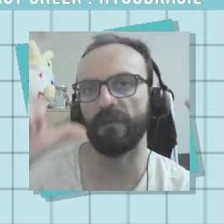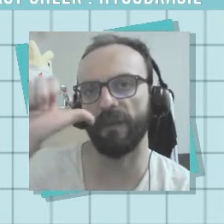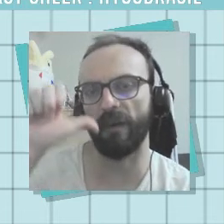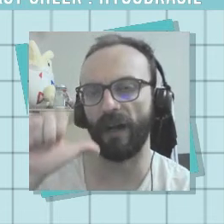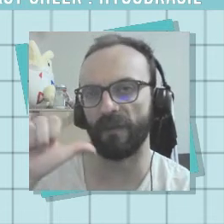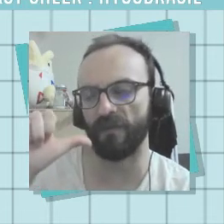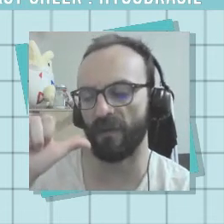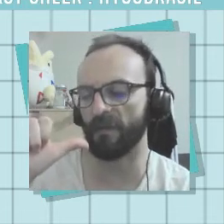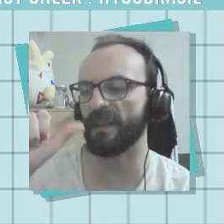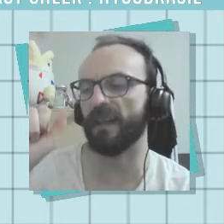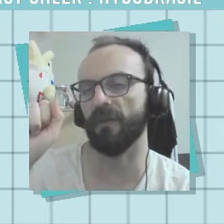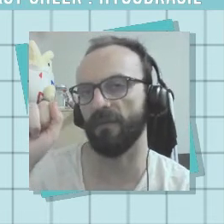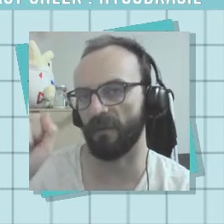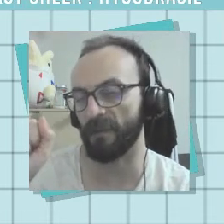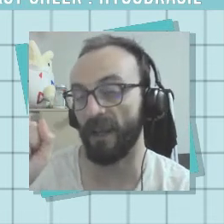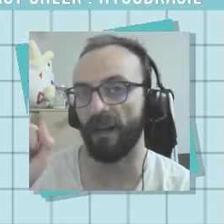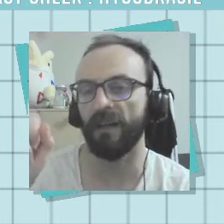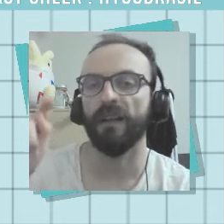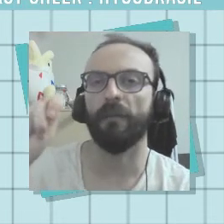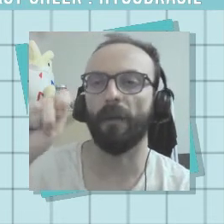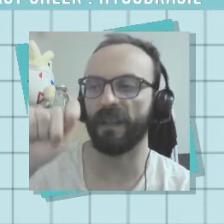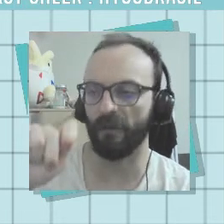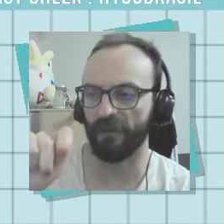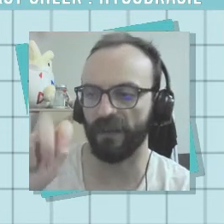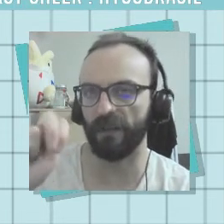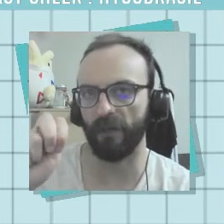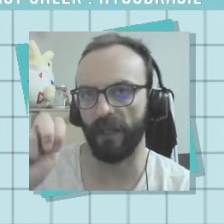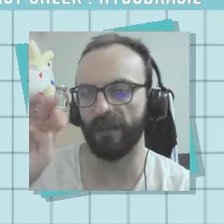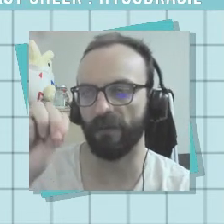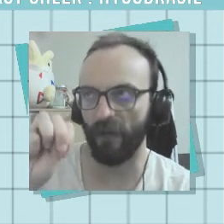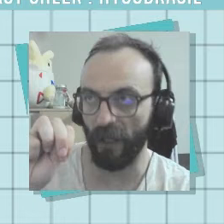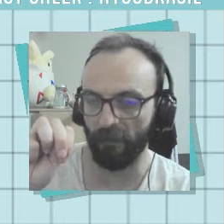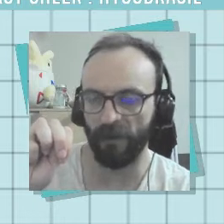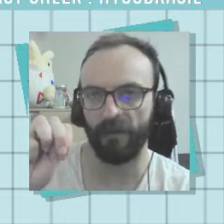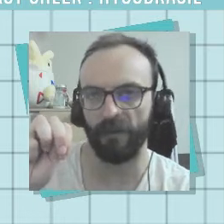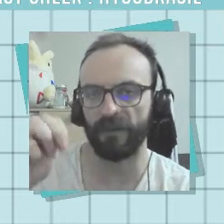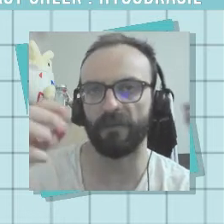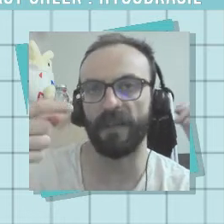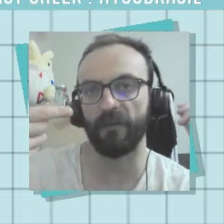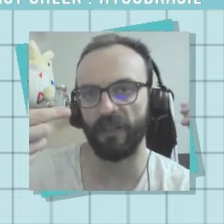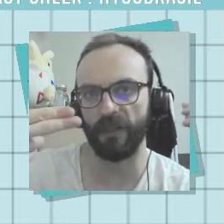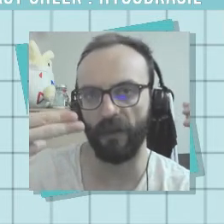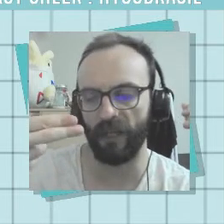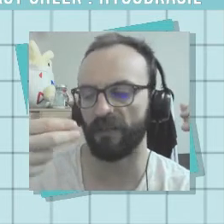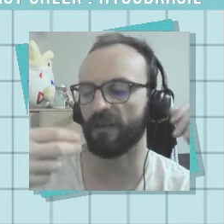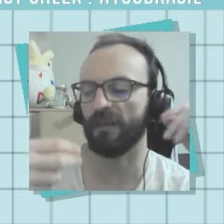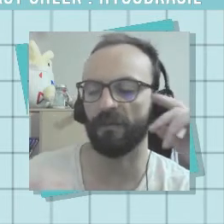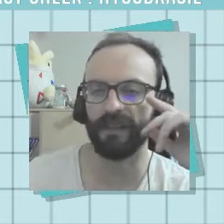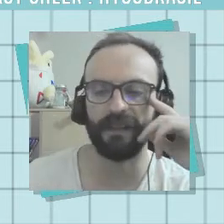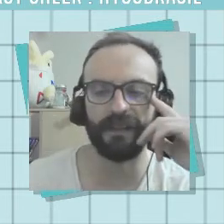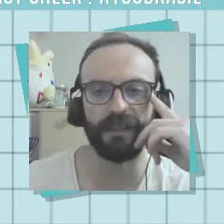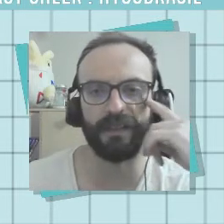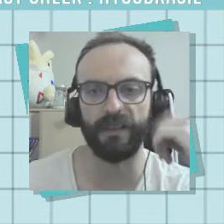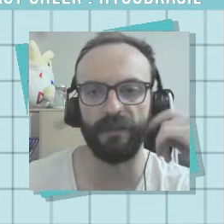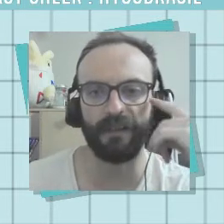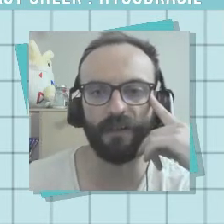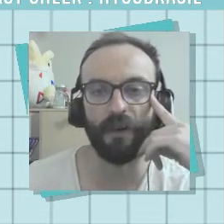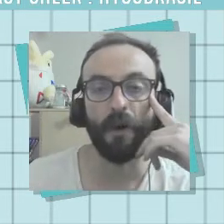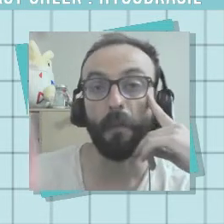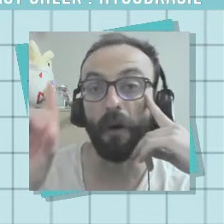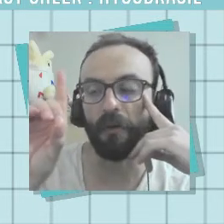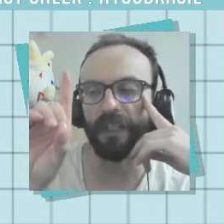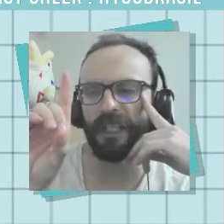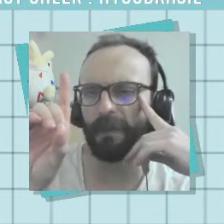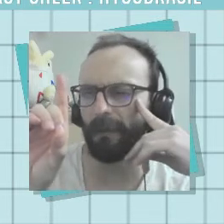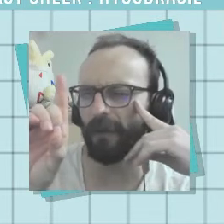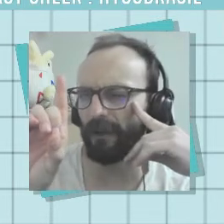nous, on fait le A souvent comme ça, ils le font comme ça. Bon, après, il y a le T, le N, le M qui sont comme ça, le G, le H aussi qui divergent.